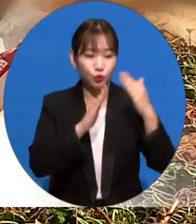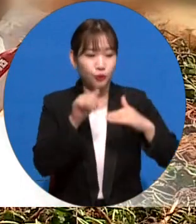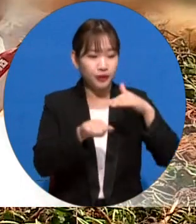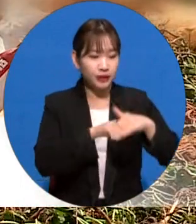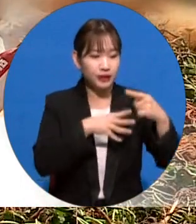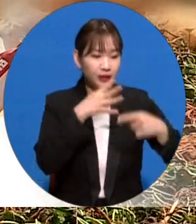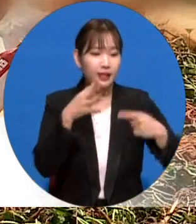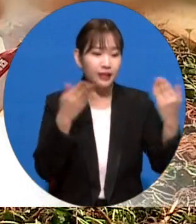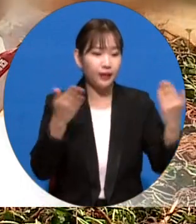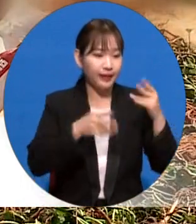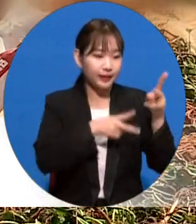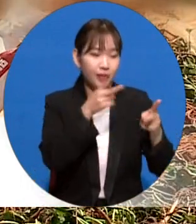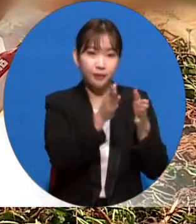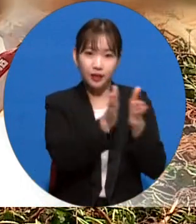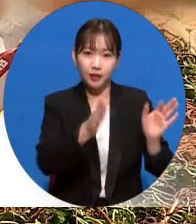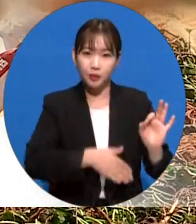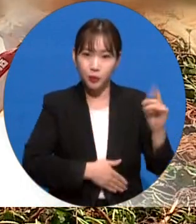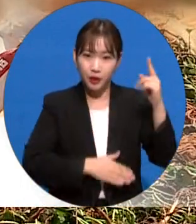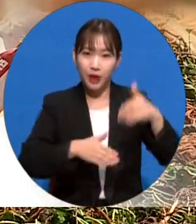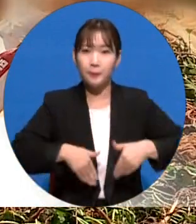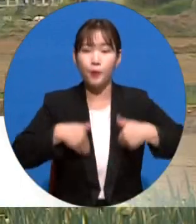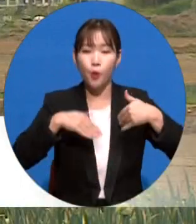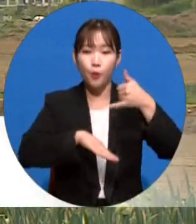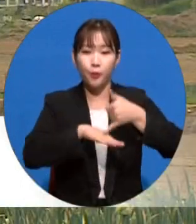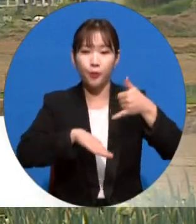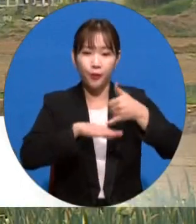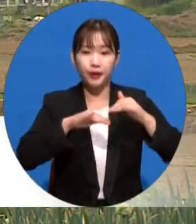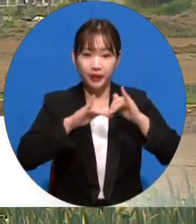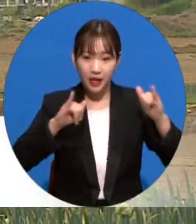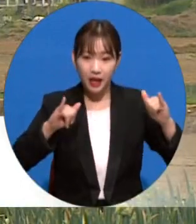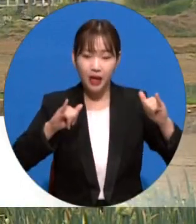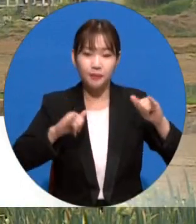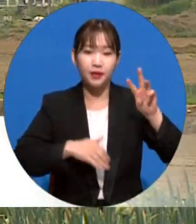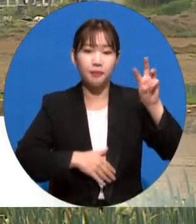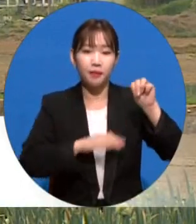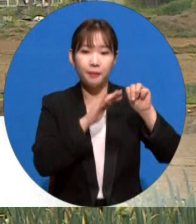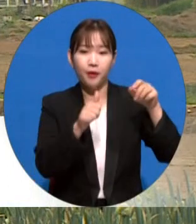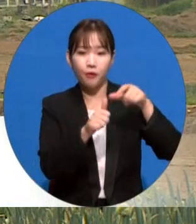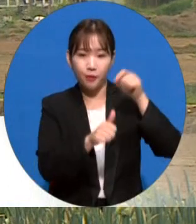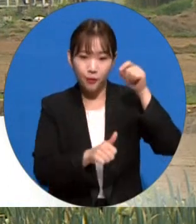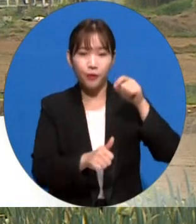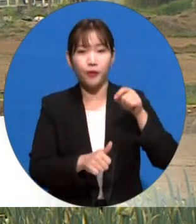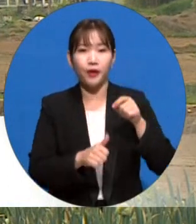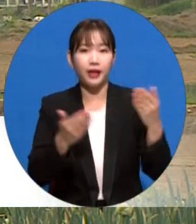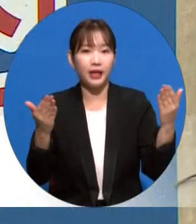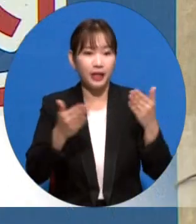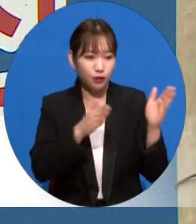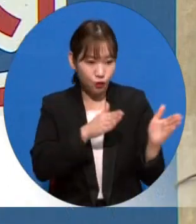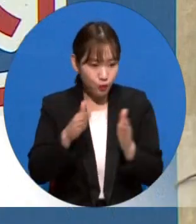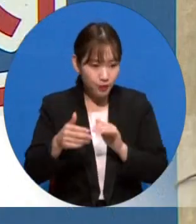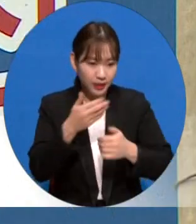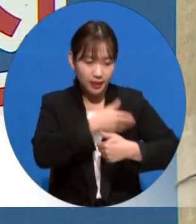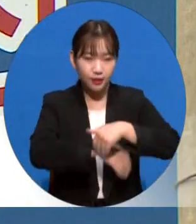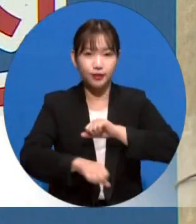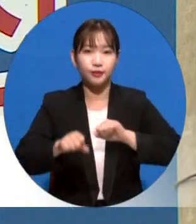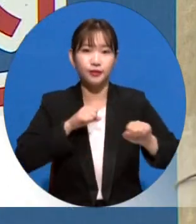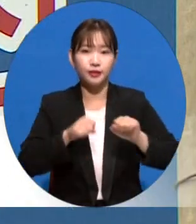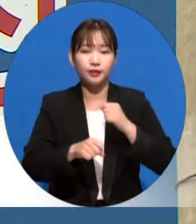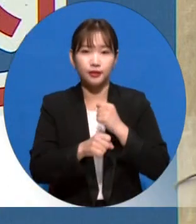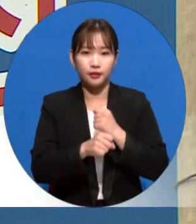계절 근로사업 도입으로 봄철 농번기 인력 30만 명을 확보하는 등 일손 대비에 적극